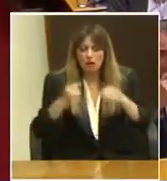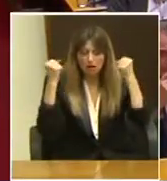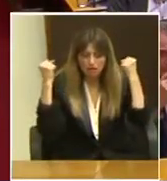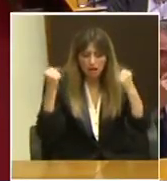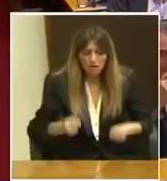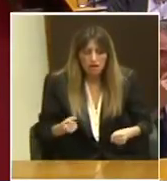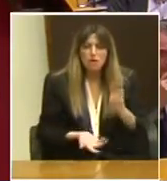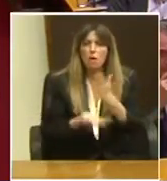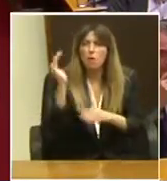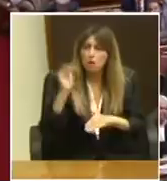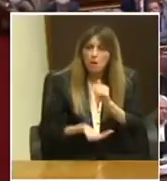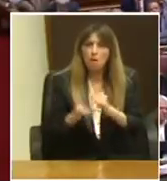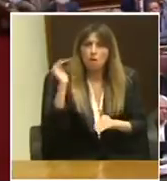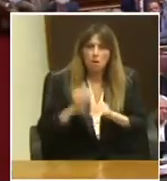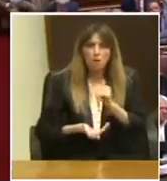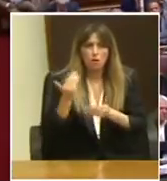αρχή.